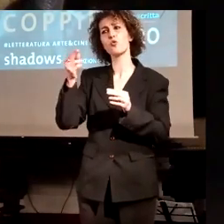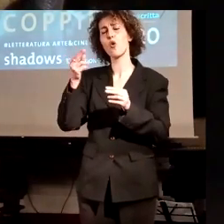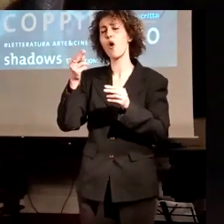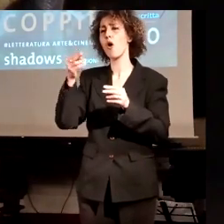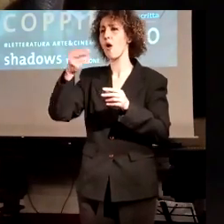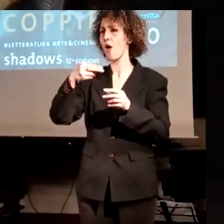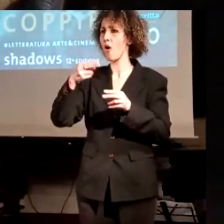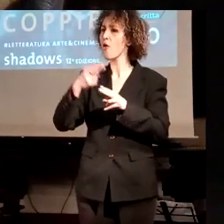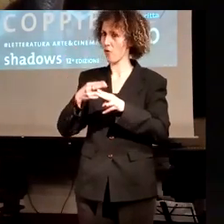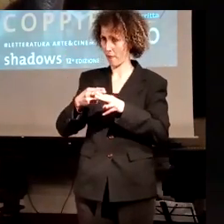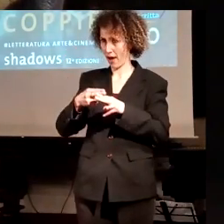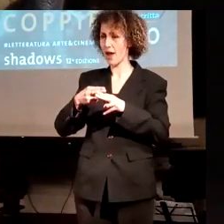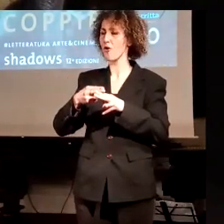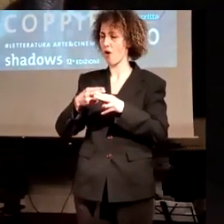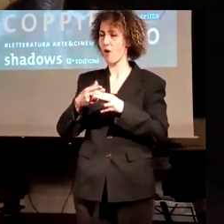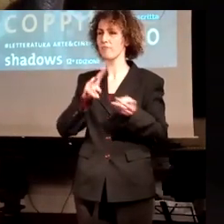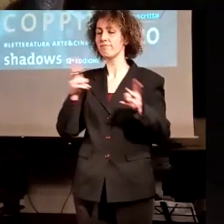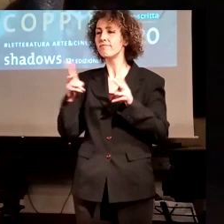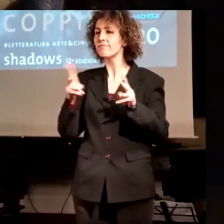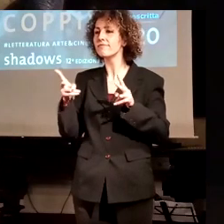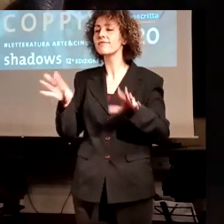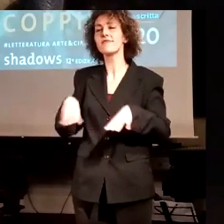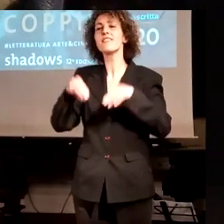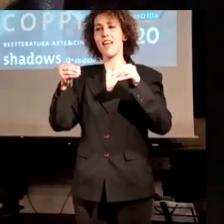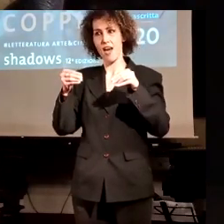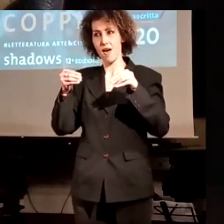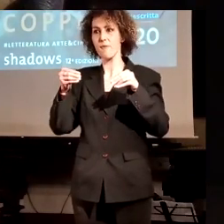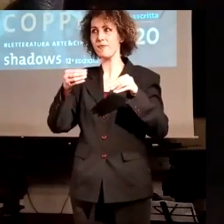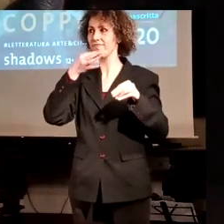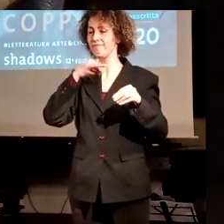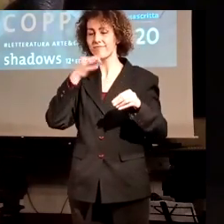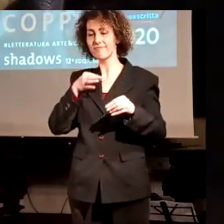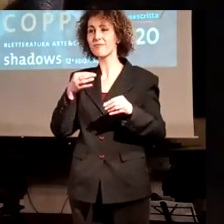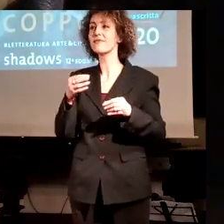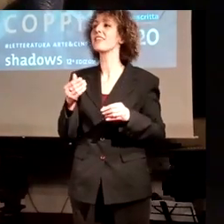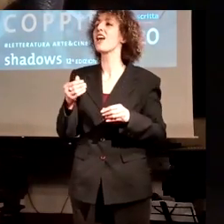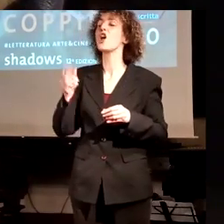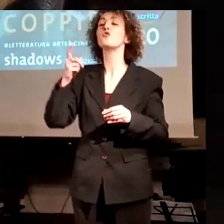nostri ospiti comincio col presentarvi vi chiede un applauso per giuseppe montesano